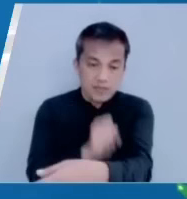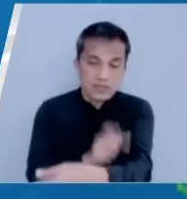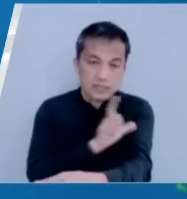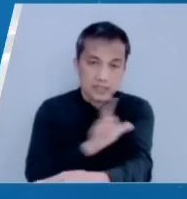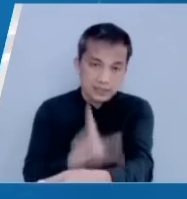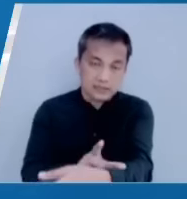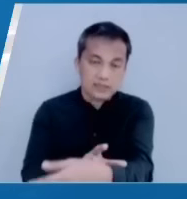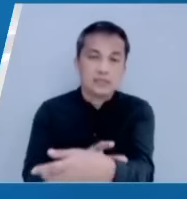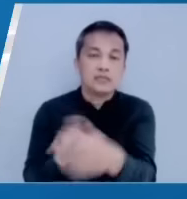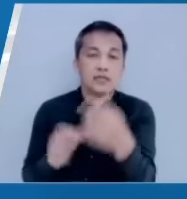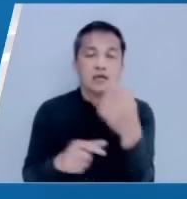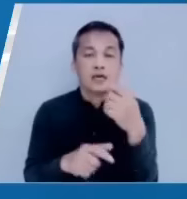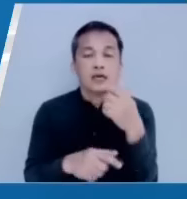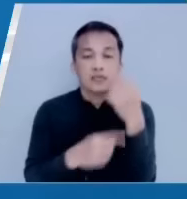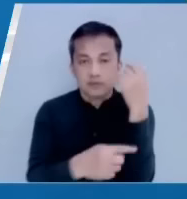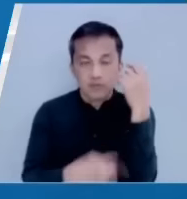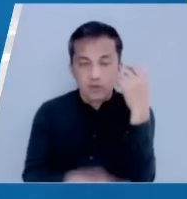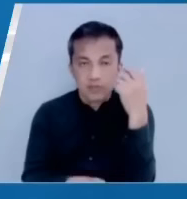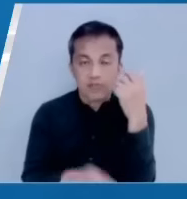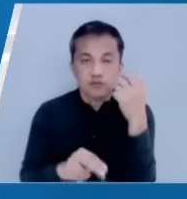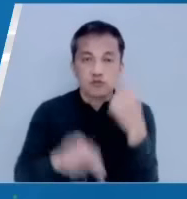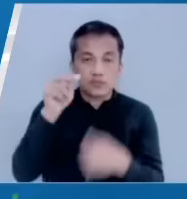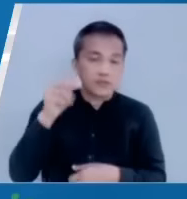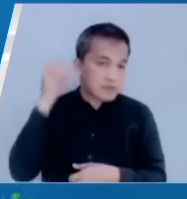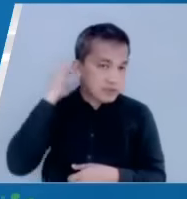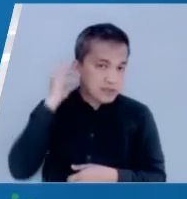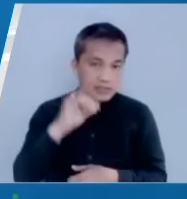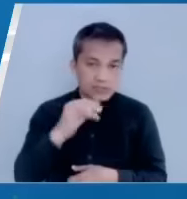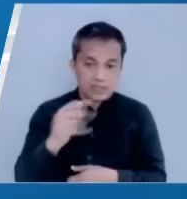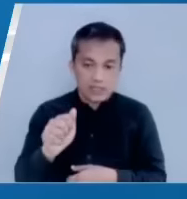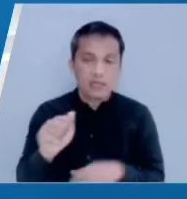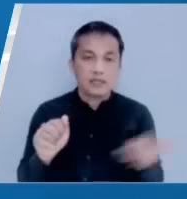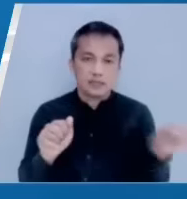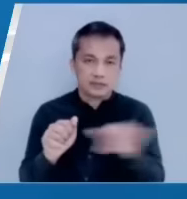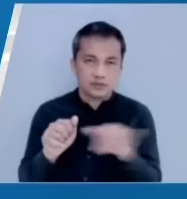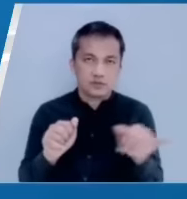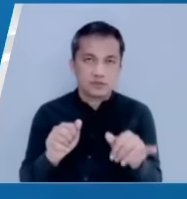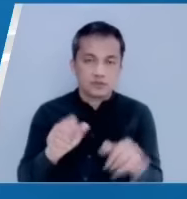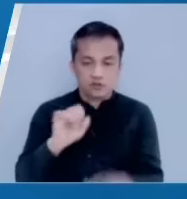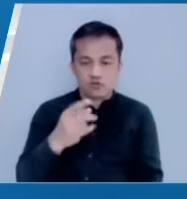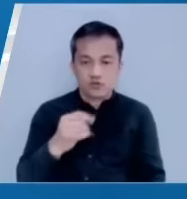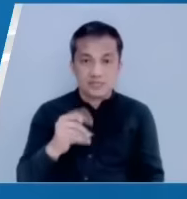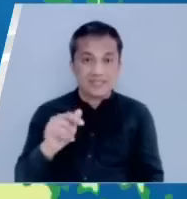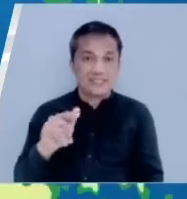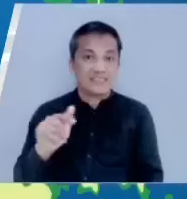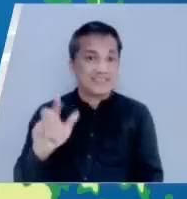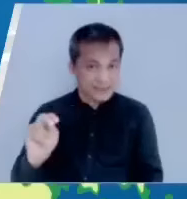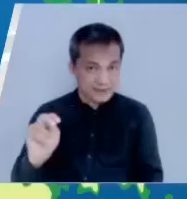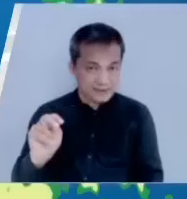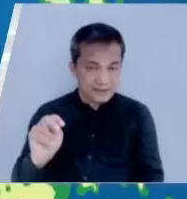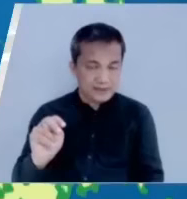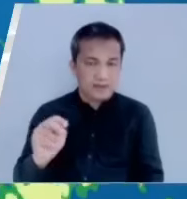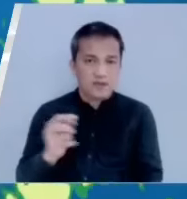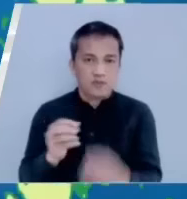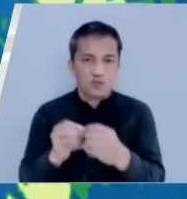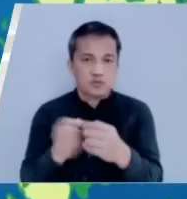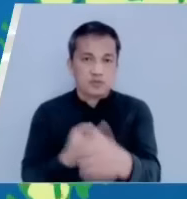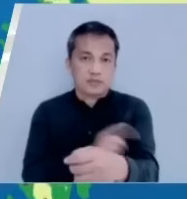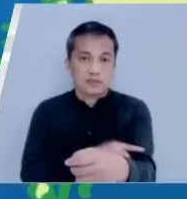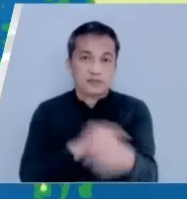Northern Mindanao at pati na rin sa may Caraga Region at ganoon din po sa may Soksarjena. Mas matindi ding pag-ulan na po ang inaasahan